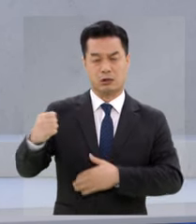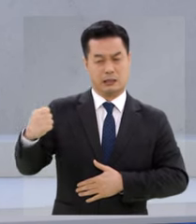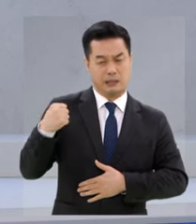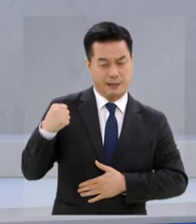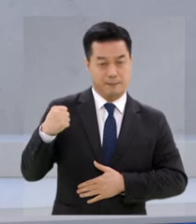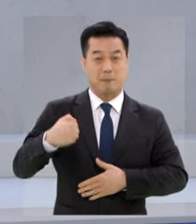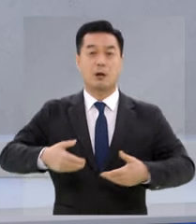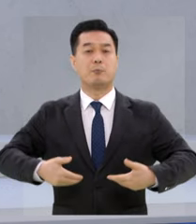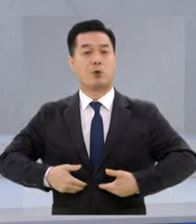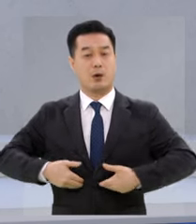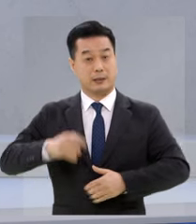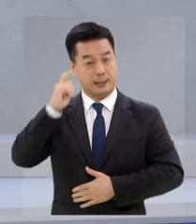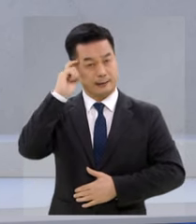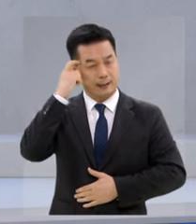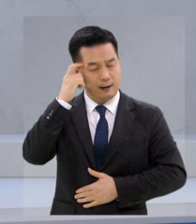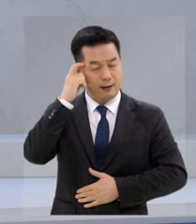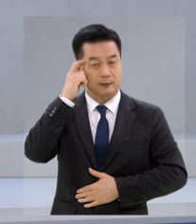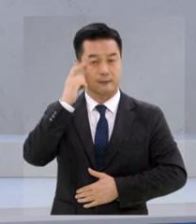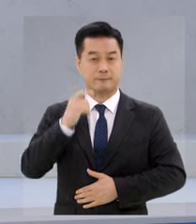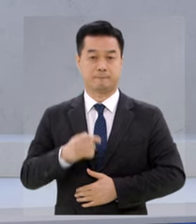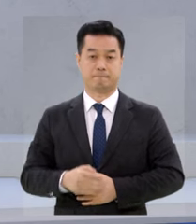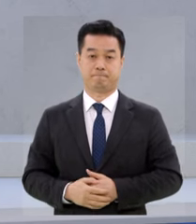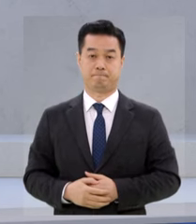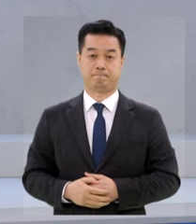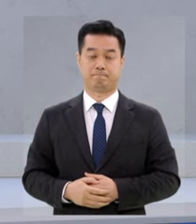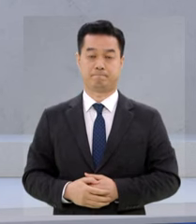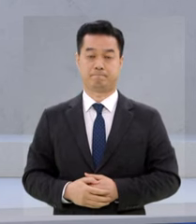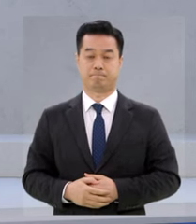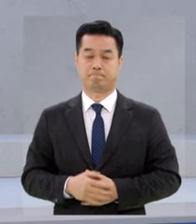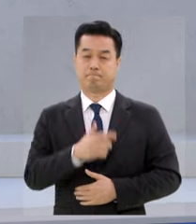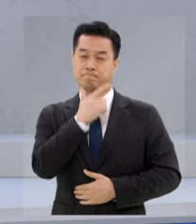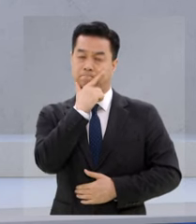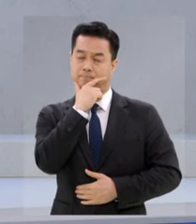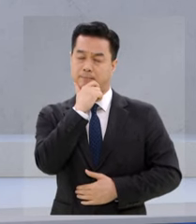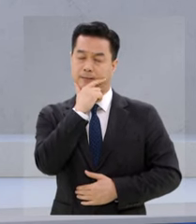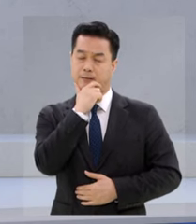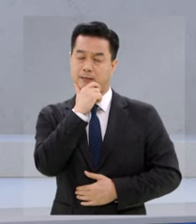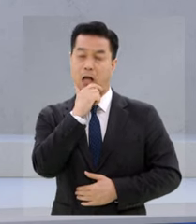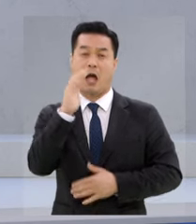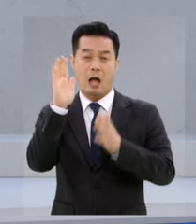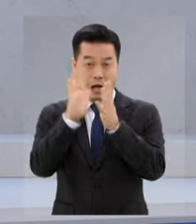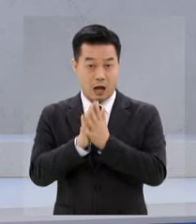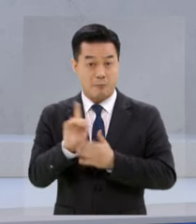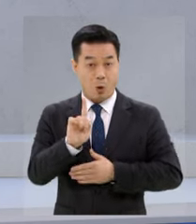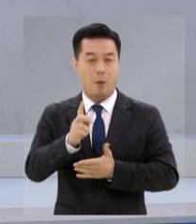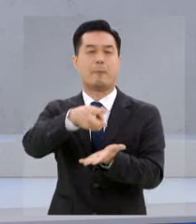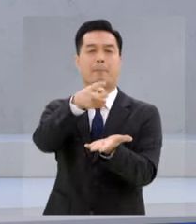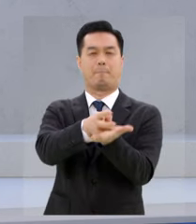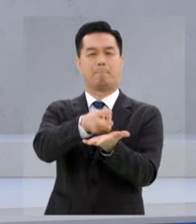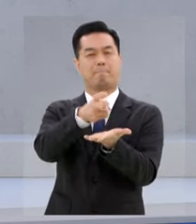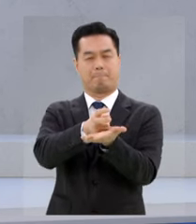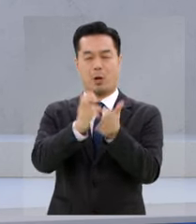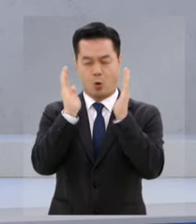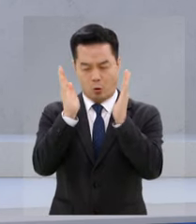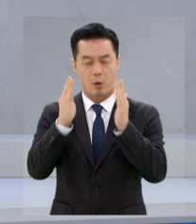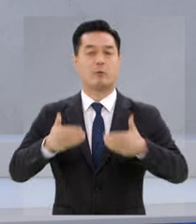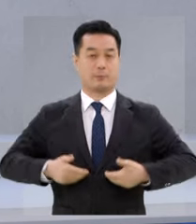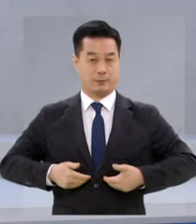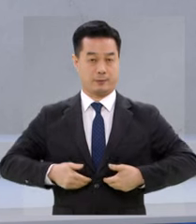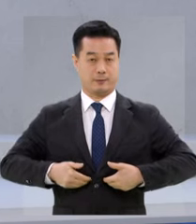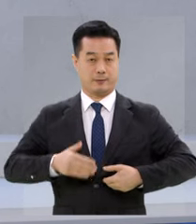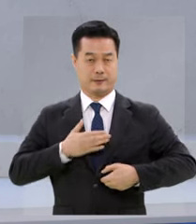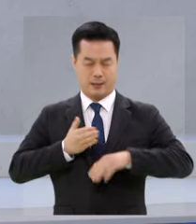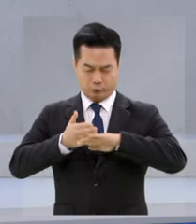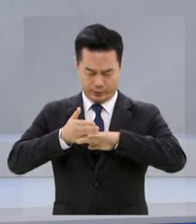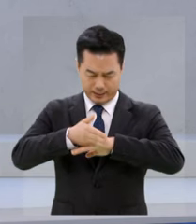버틴 목이 필요하다는 생각을 했습니다 그래서 찾은게 법이었습니다 제가 뒤늦게